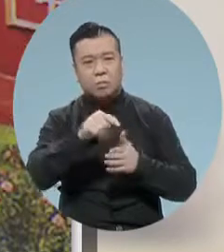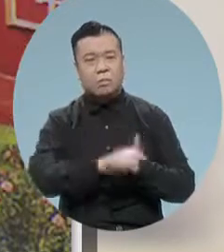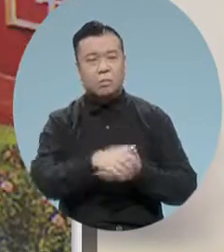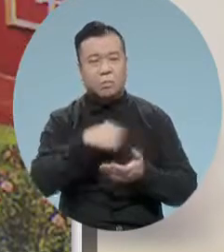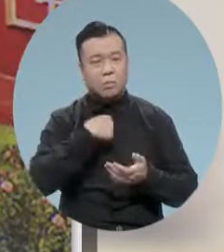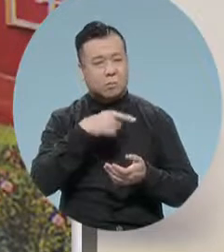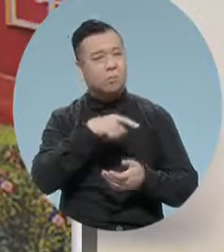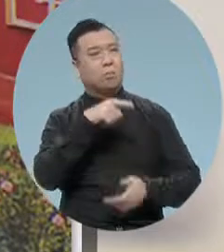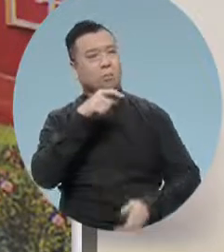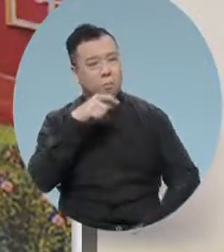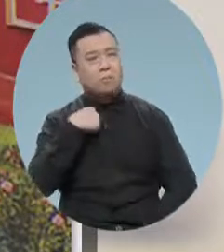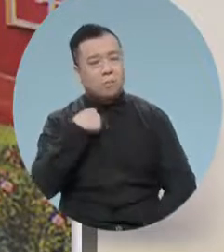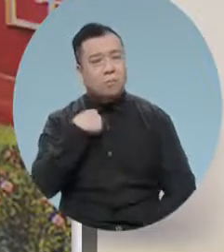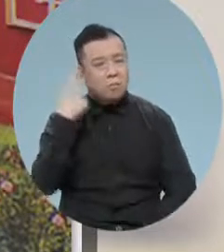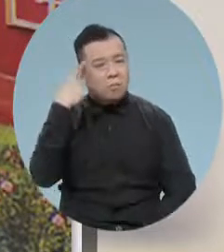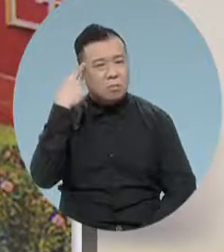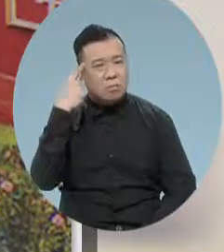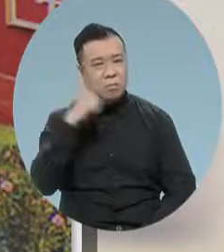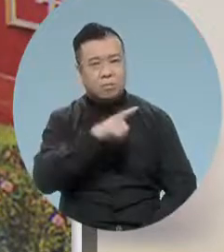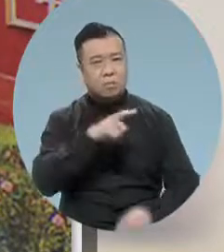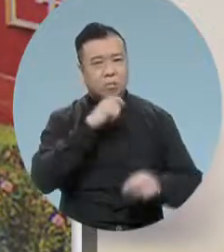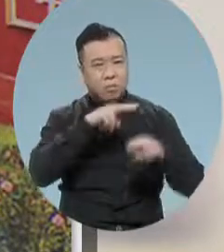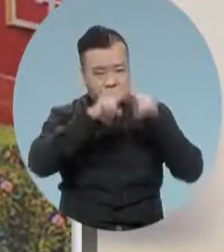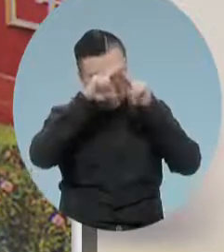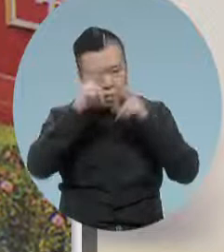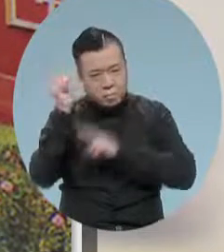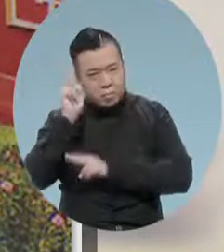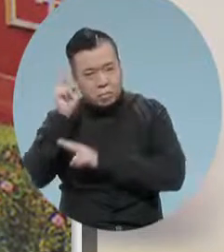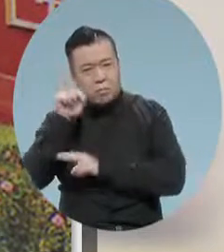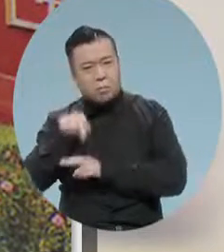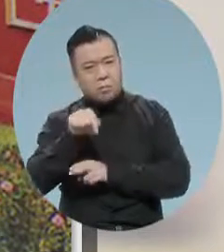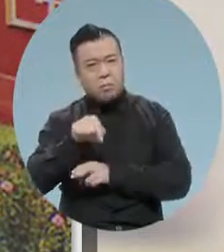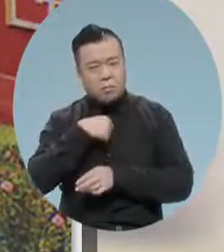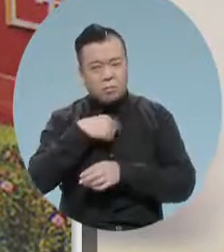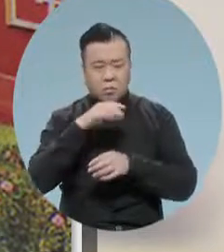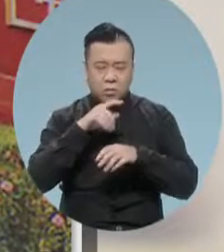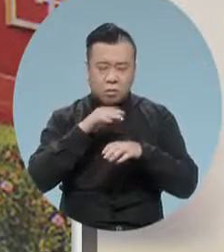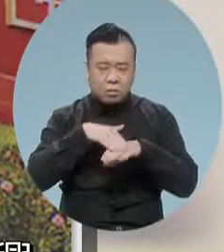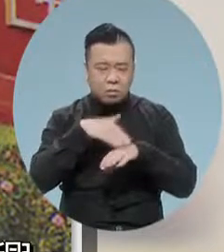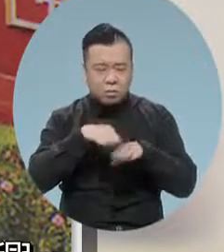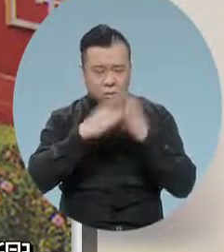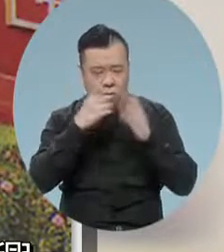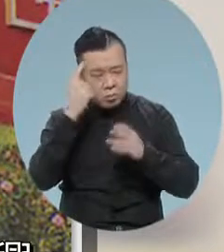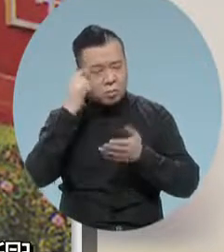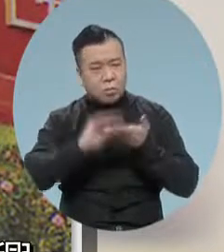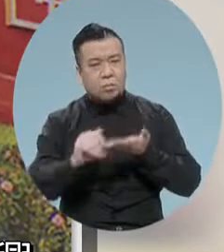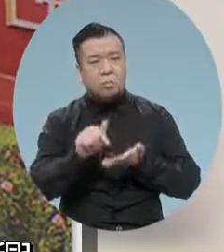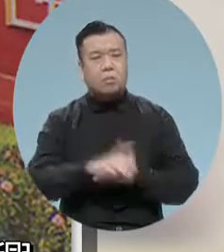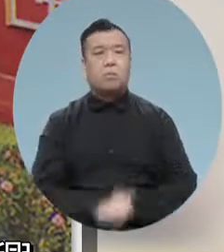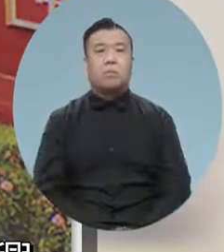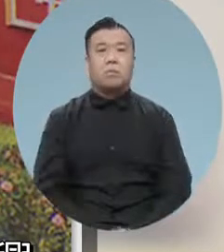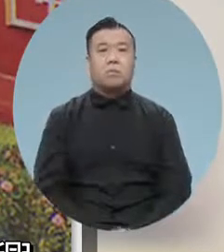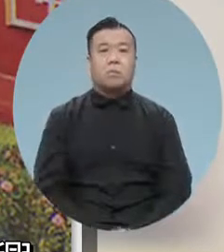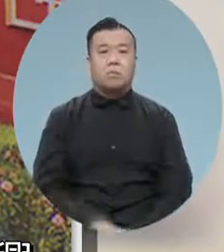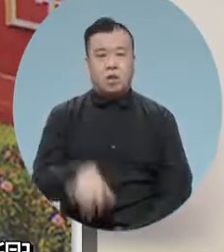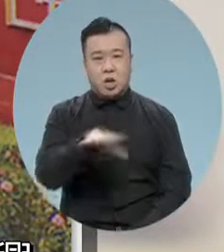於咁，咁我就對於所謂黨史咧，就有一個好初步嘅認識，就係喺整